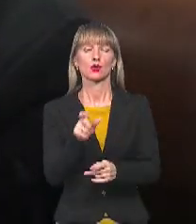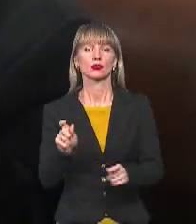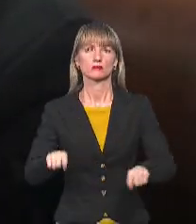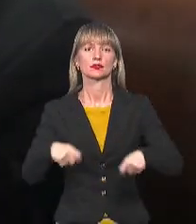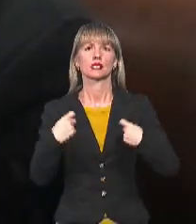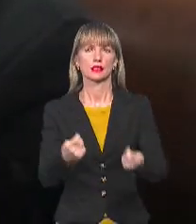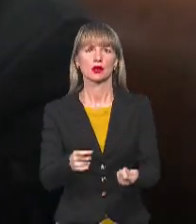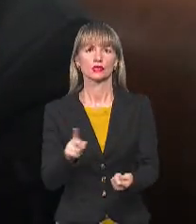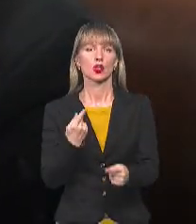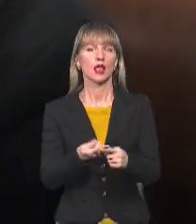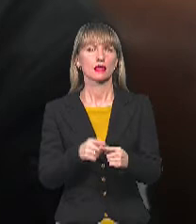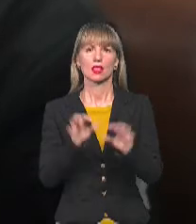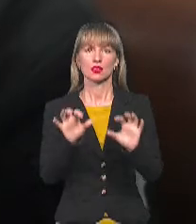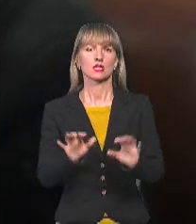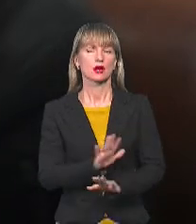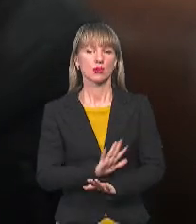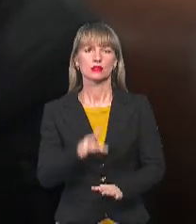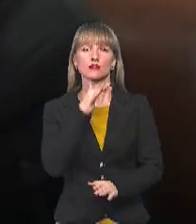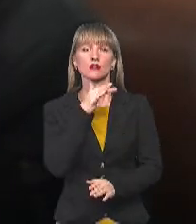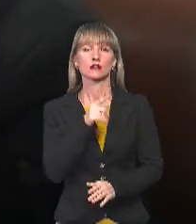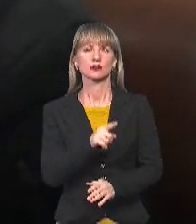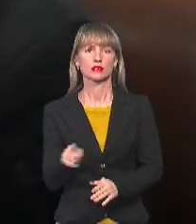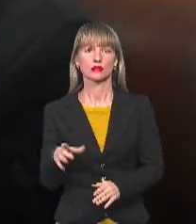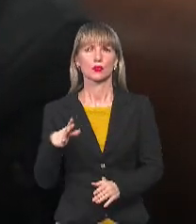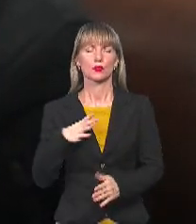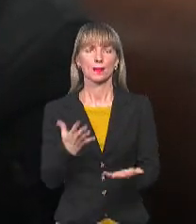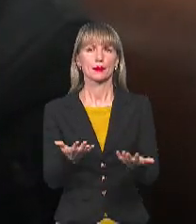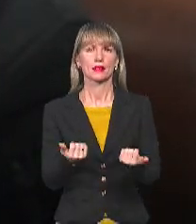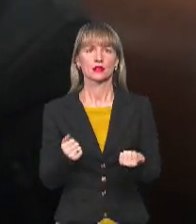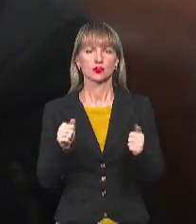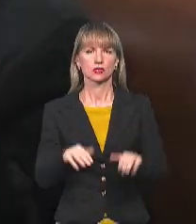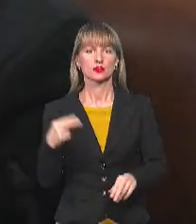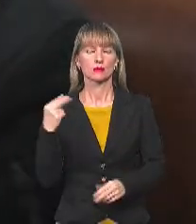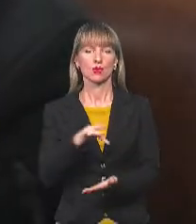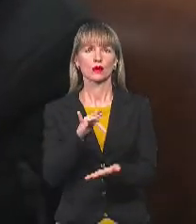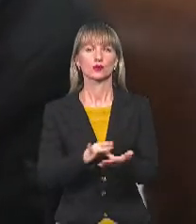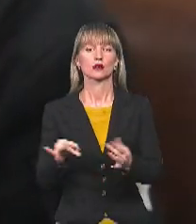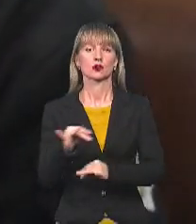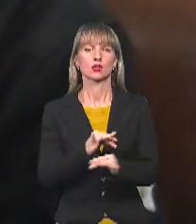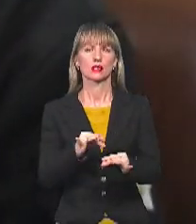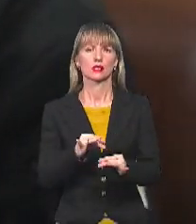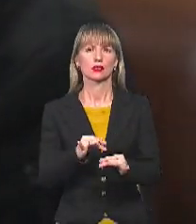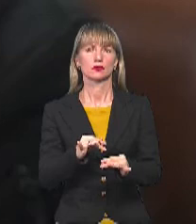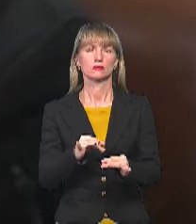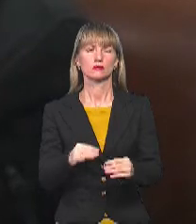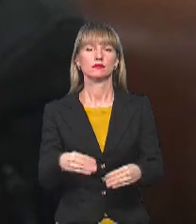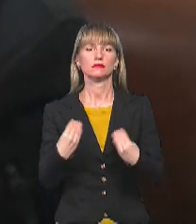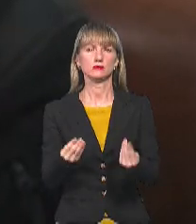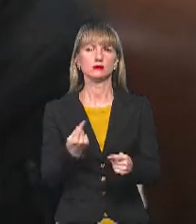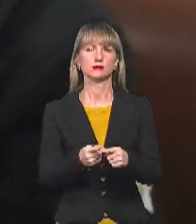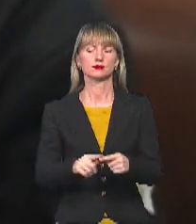що це незаконно, тому що свого часу було прийнято рішення Запорізької міської ради про виділення цієї